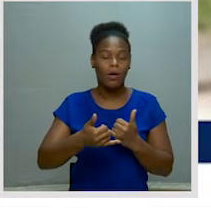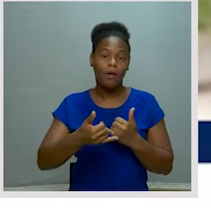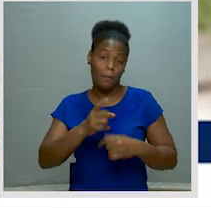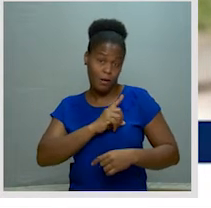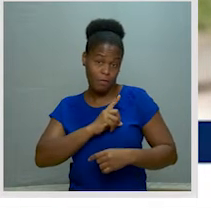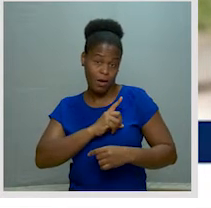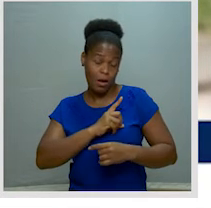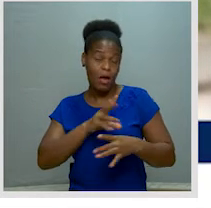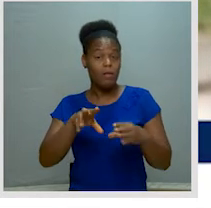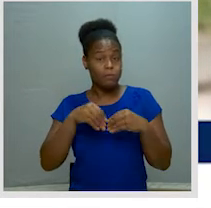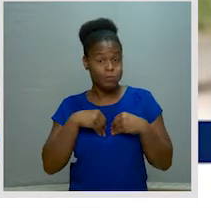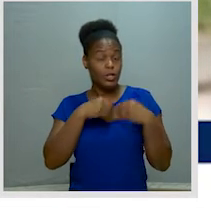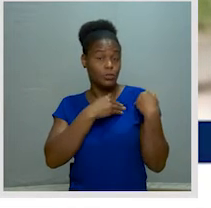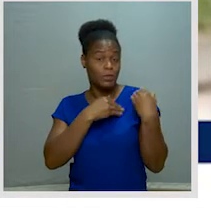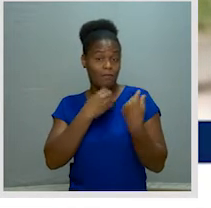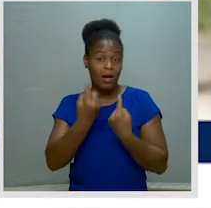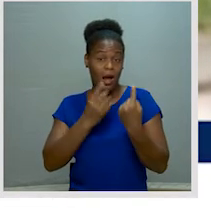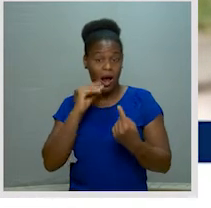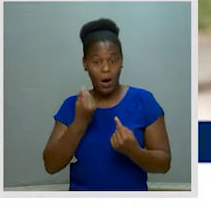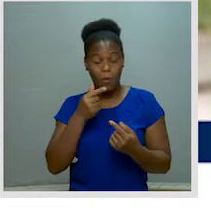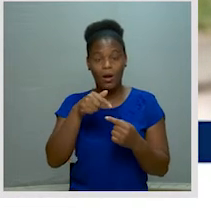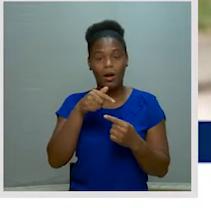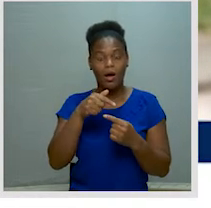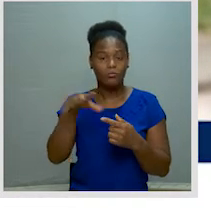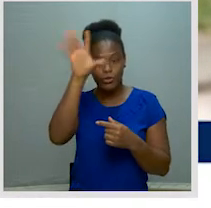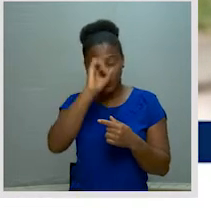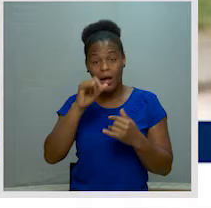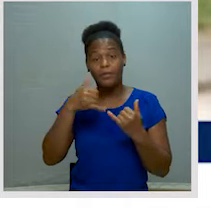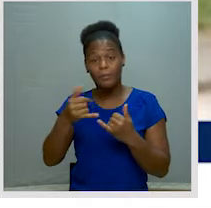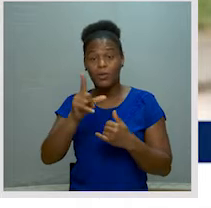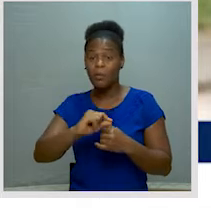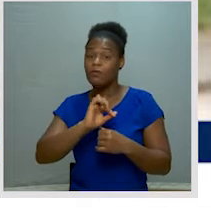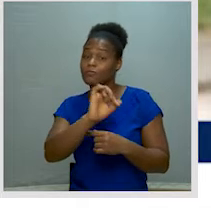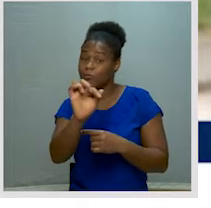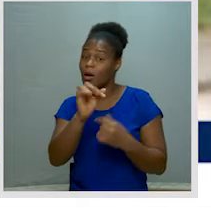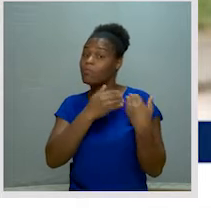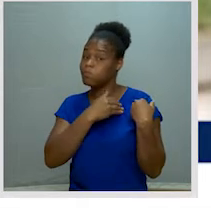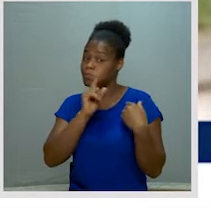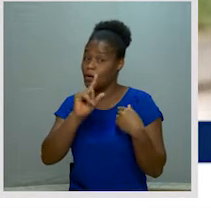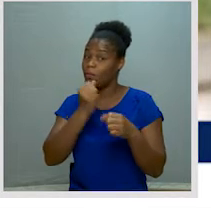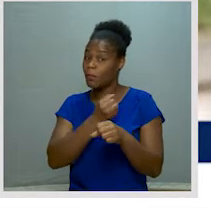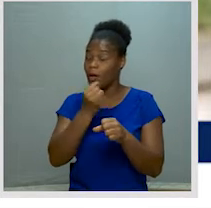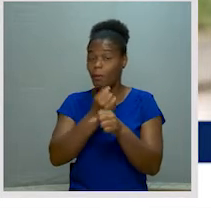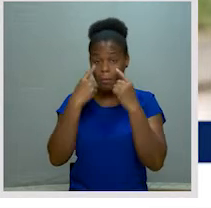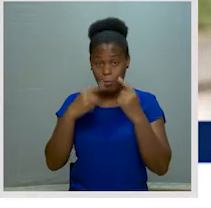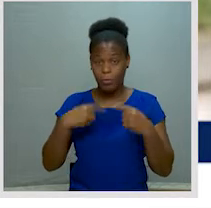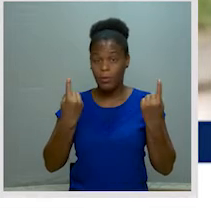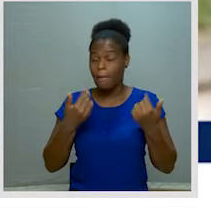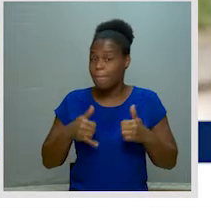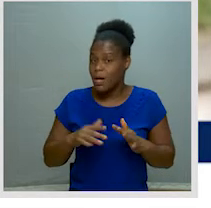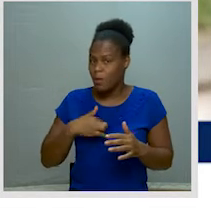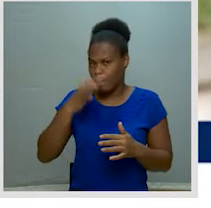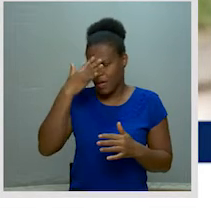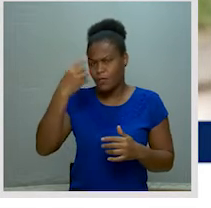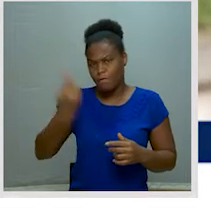le privé prenne le pas, soit plus alerte et entraîne l'étatique à aussi faire son devoir de mission publique. Mais je